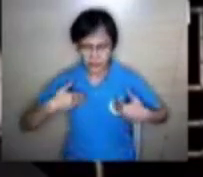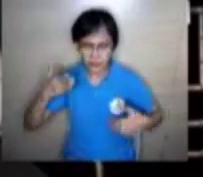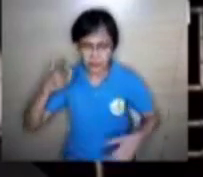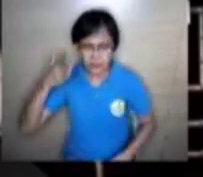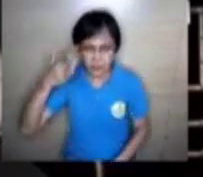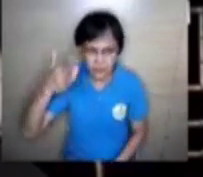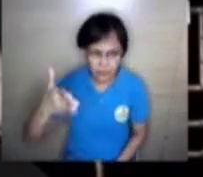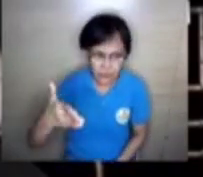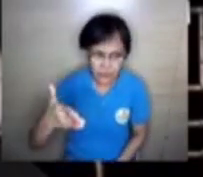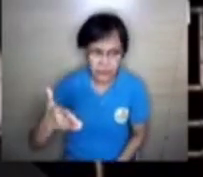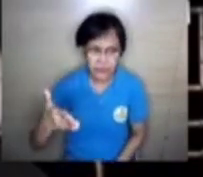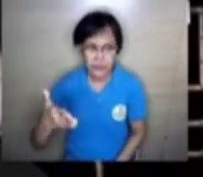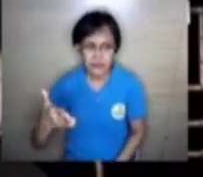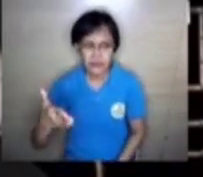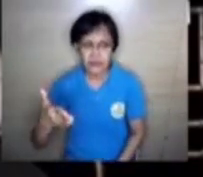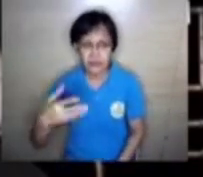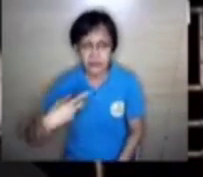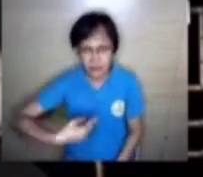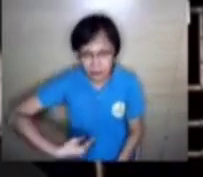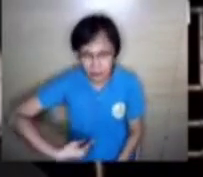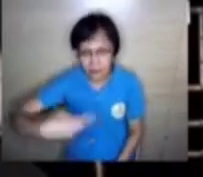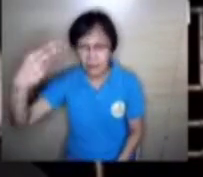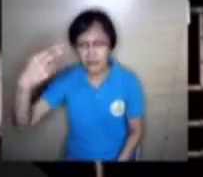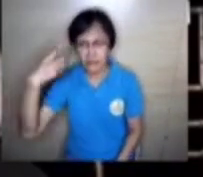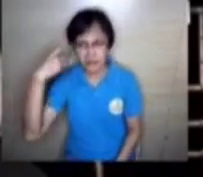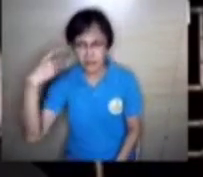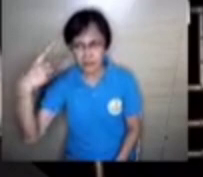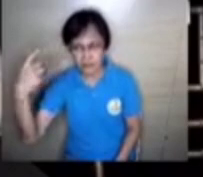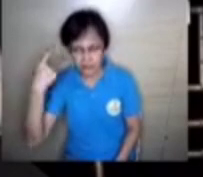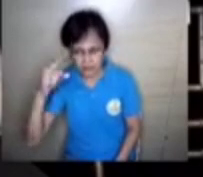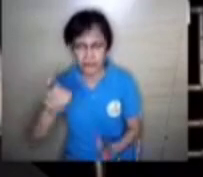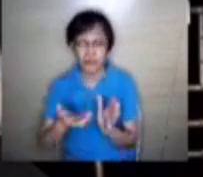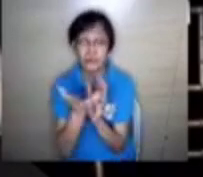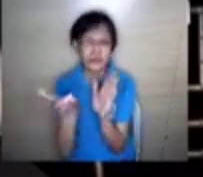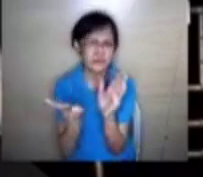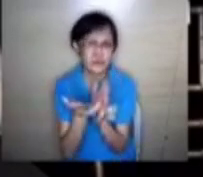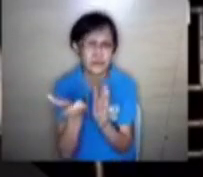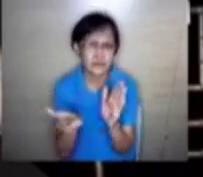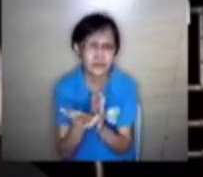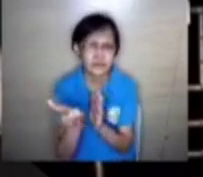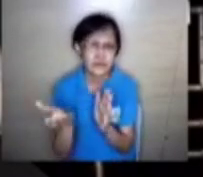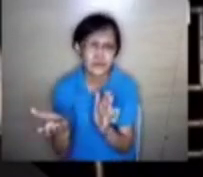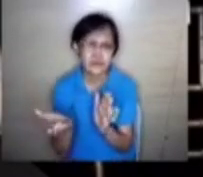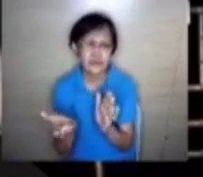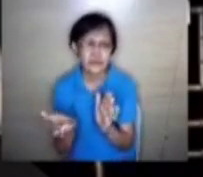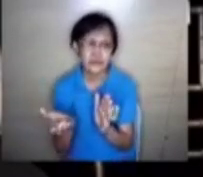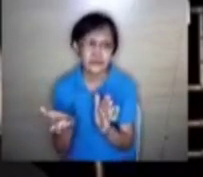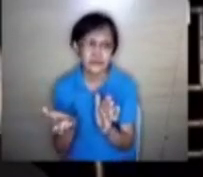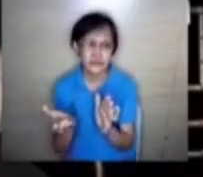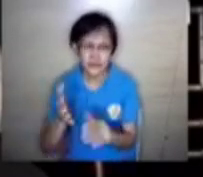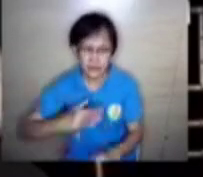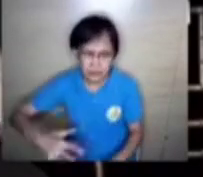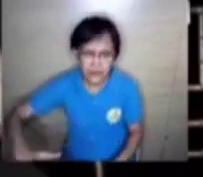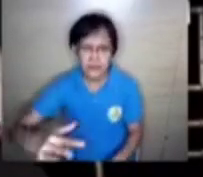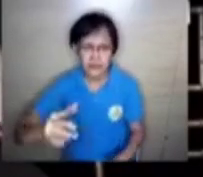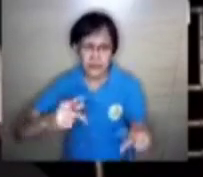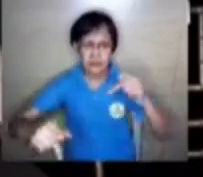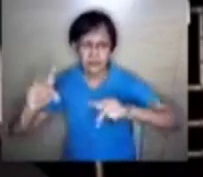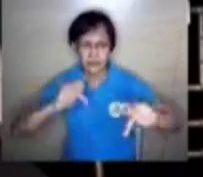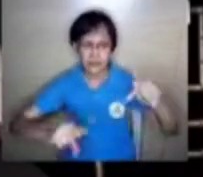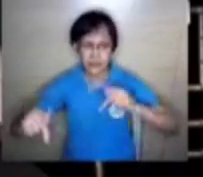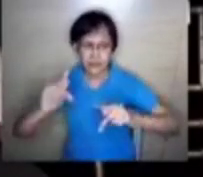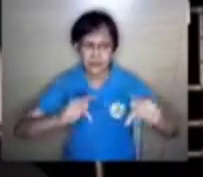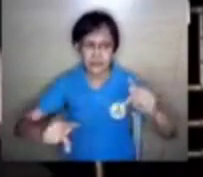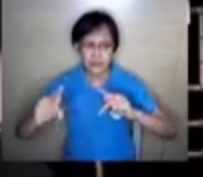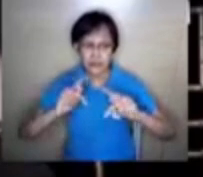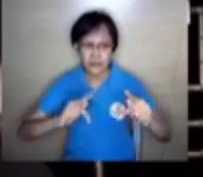Sapagkat matayog ang ating mga hangarin para sa lungsod ng Pasig. At dahil dito at sa gitna